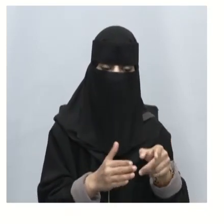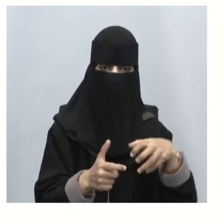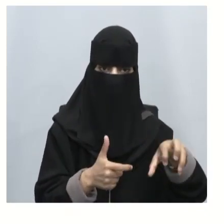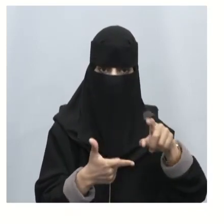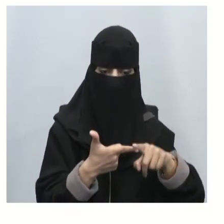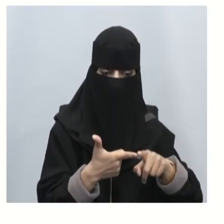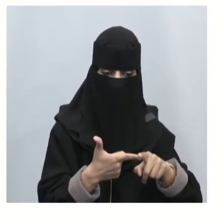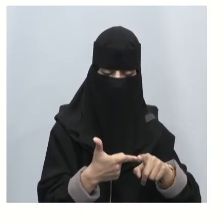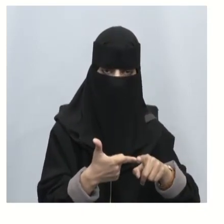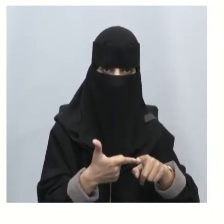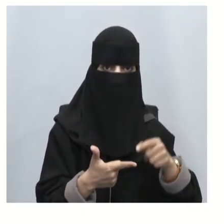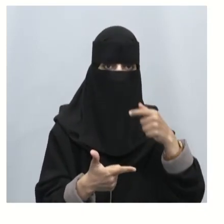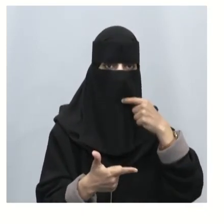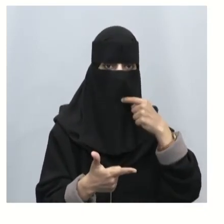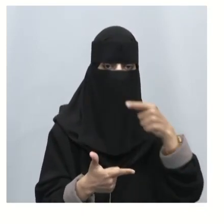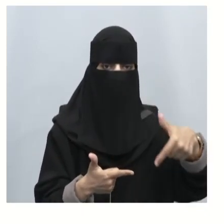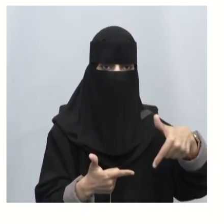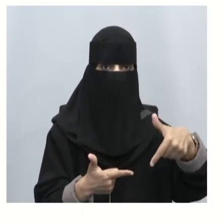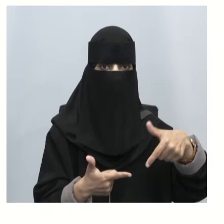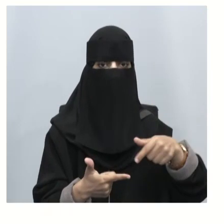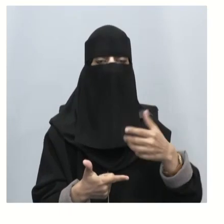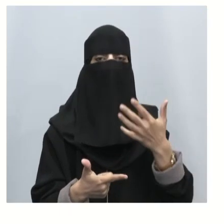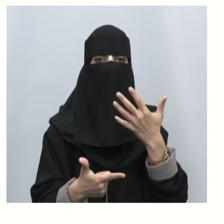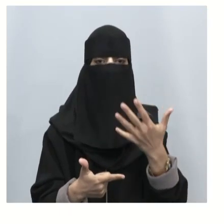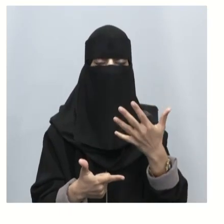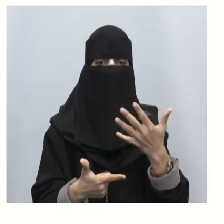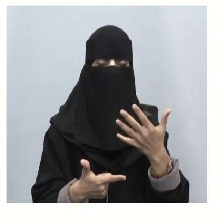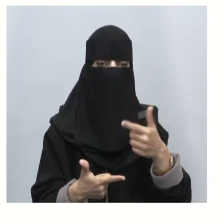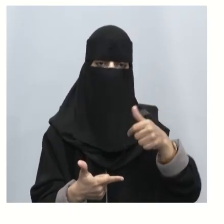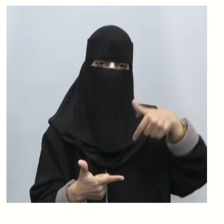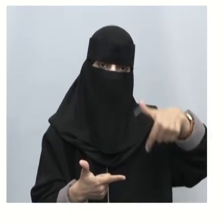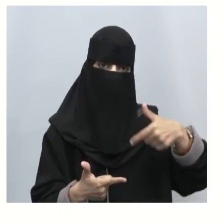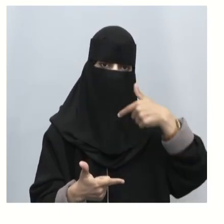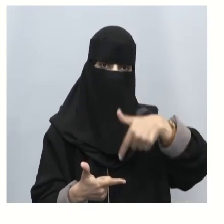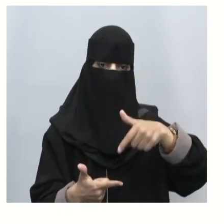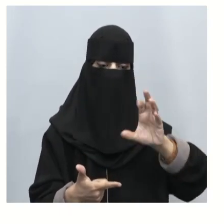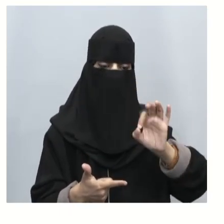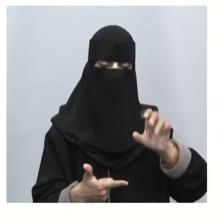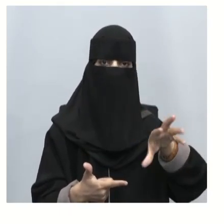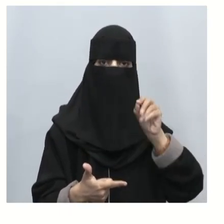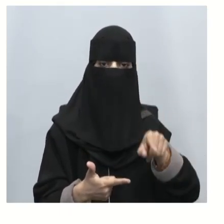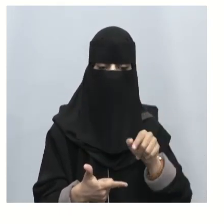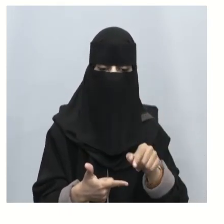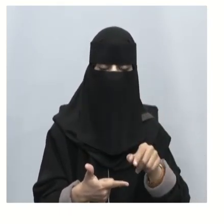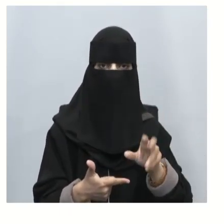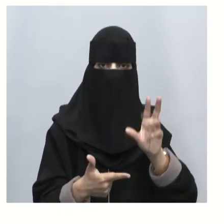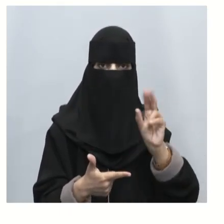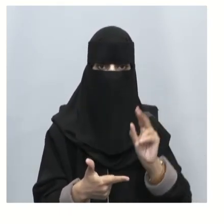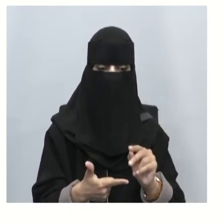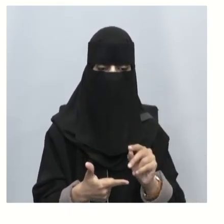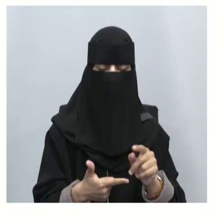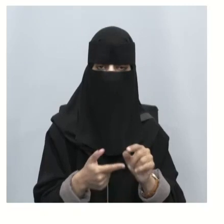العصر العباسي الثاني سنه 656 وبما ان العصر الثاني كان في نفس